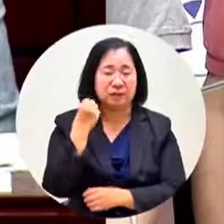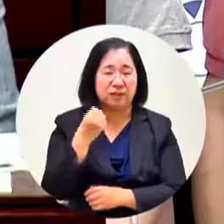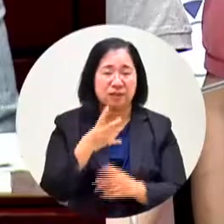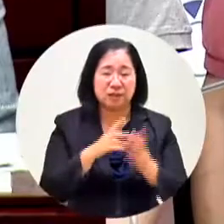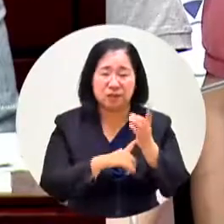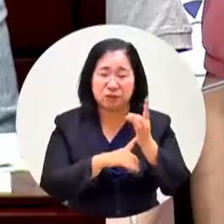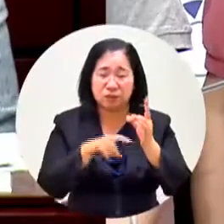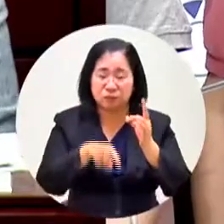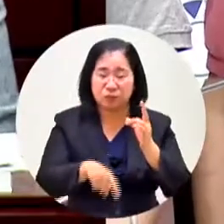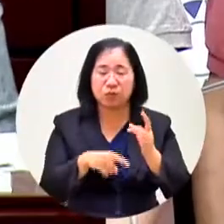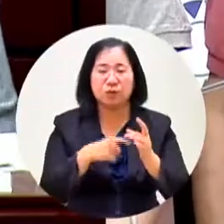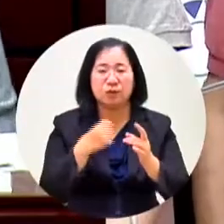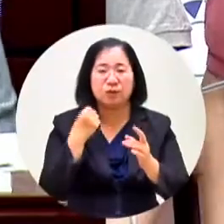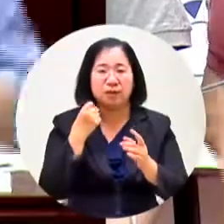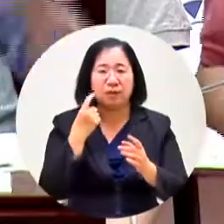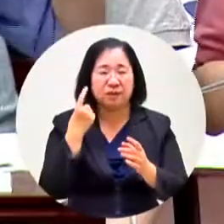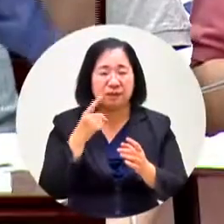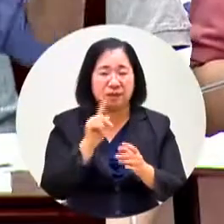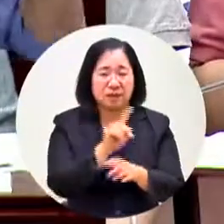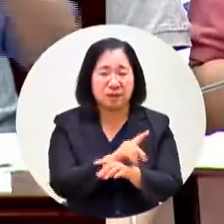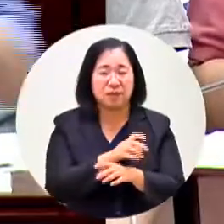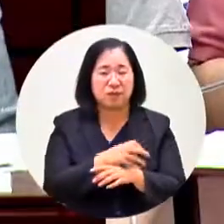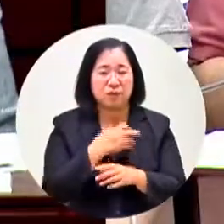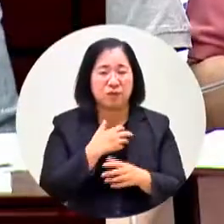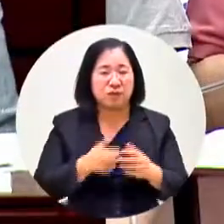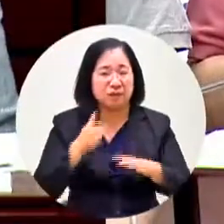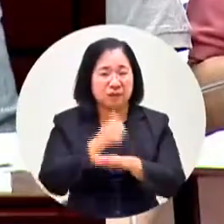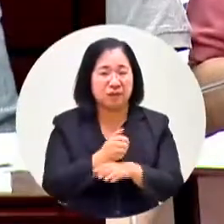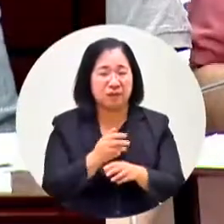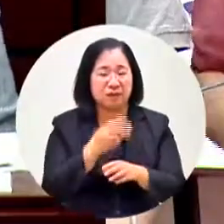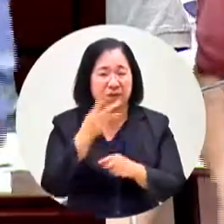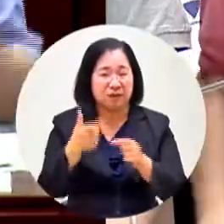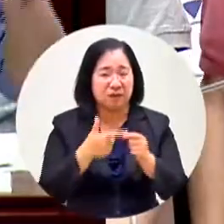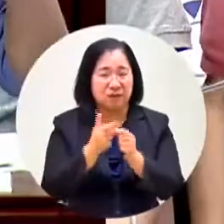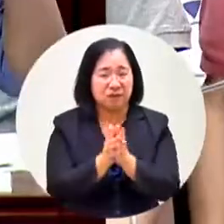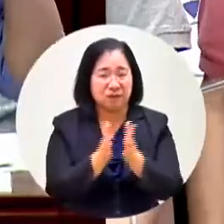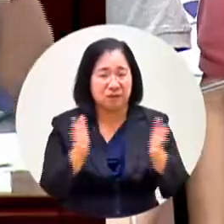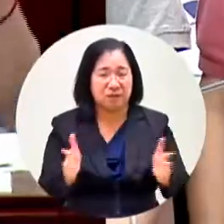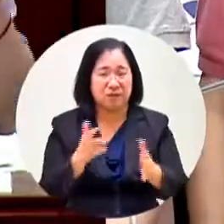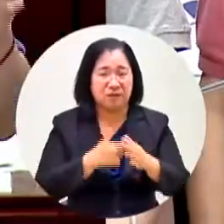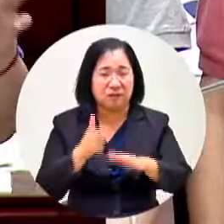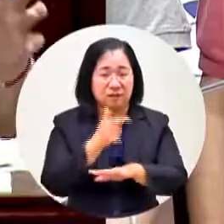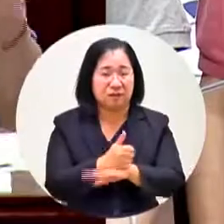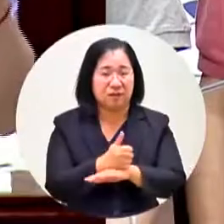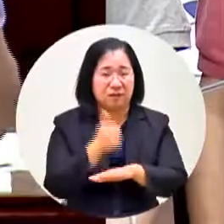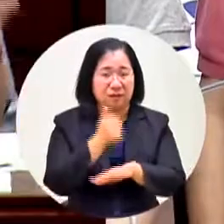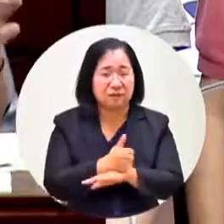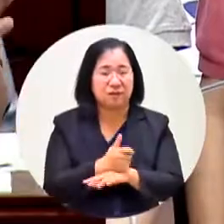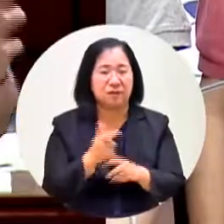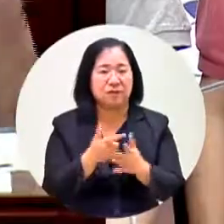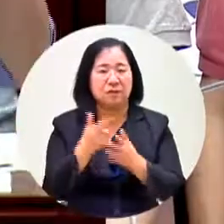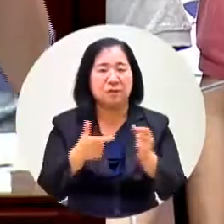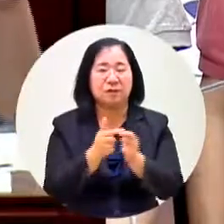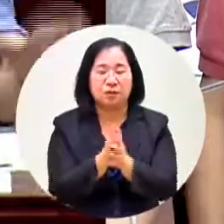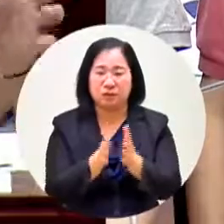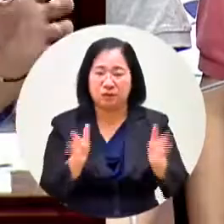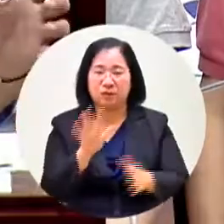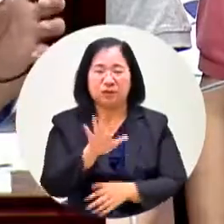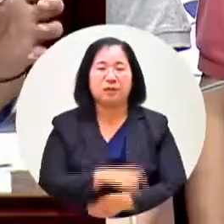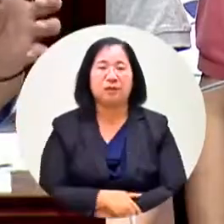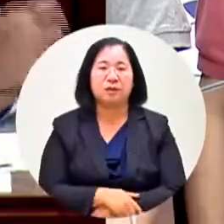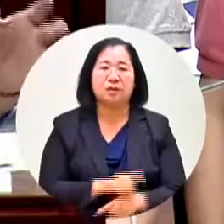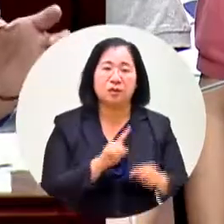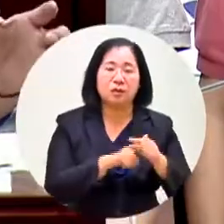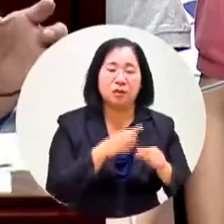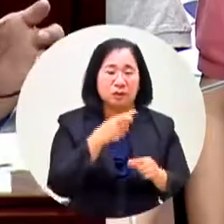们高雄市教育局的吴局长就是这个校长，就是这个新竹科学园区的校长，当了大概三年，